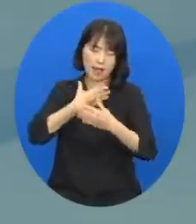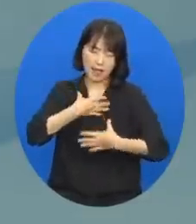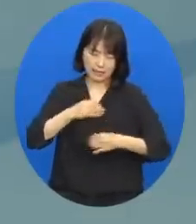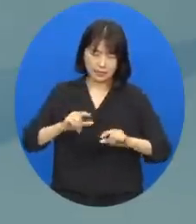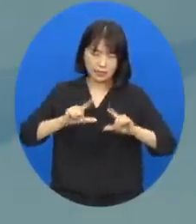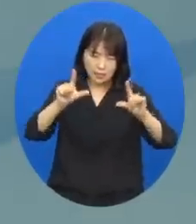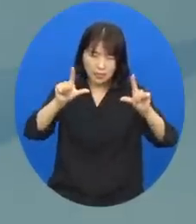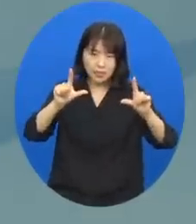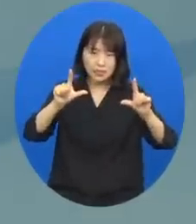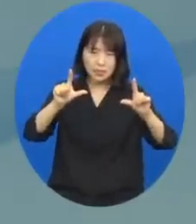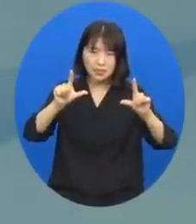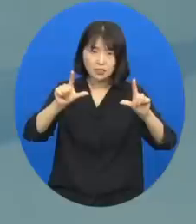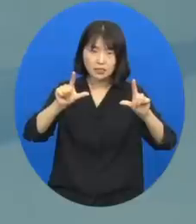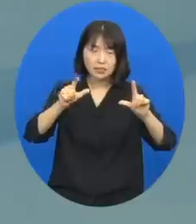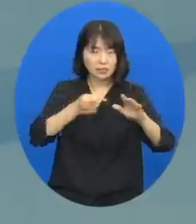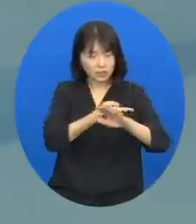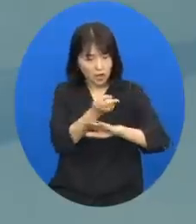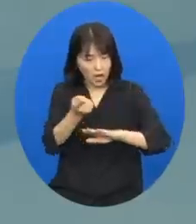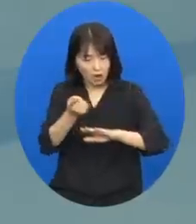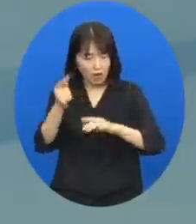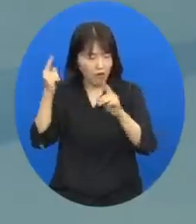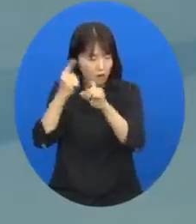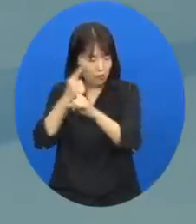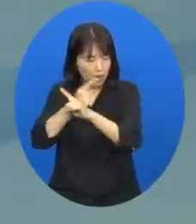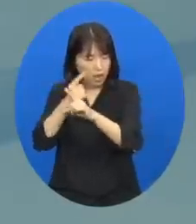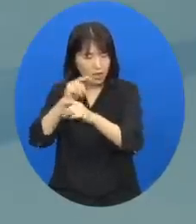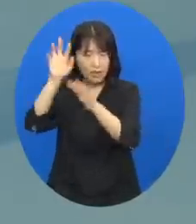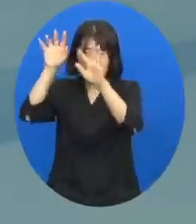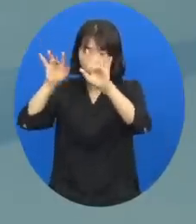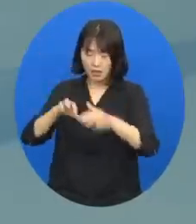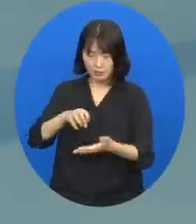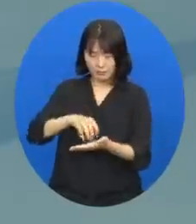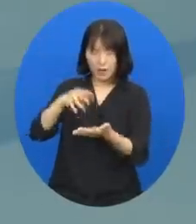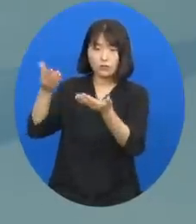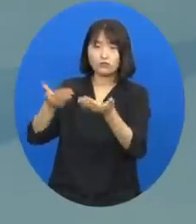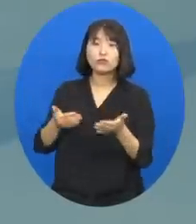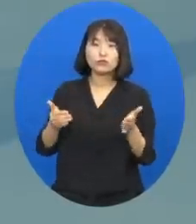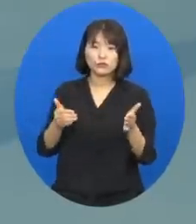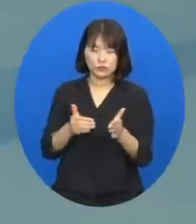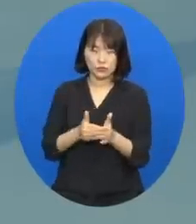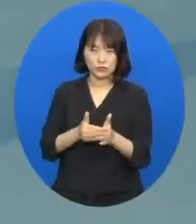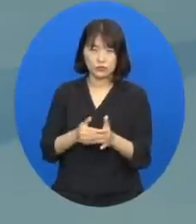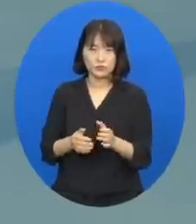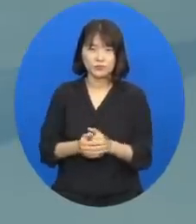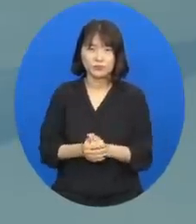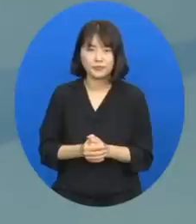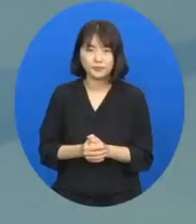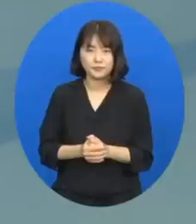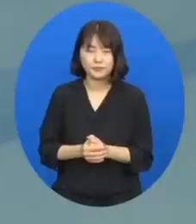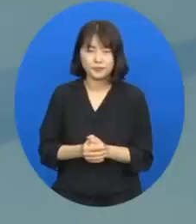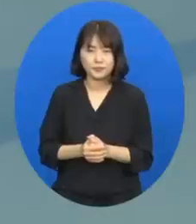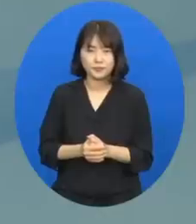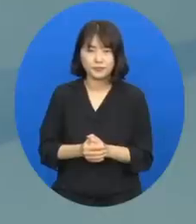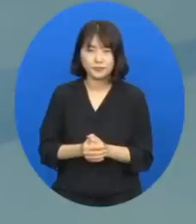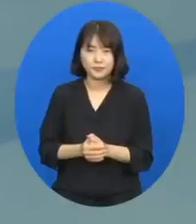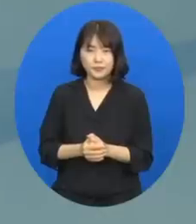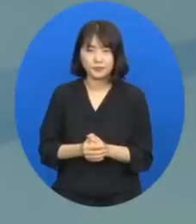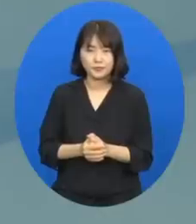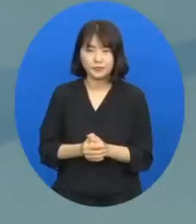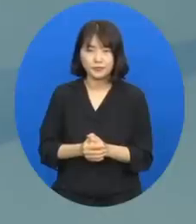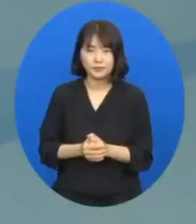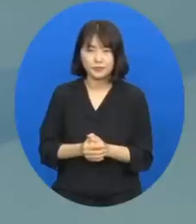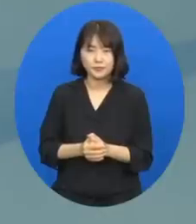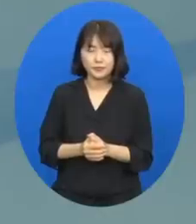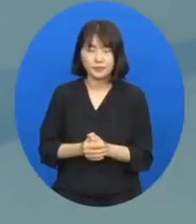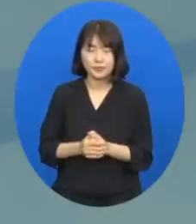주셨습니다 요런 그거 않습니까 그 의외 미야 9장에 보면 요 이런 표 인하여 이스라엘 백성들이 광야를